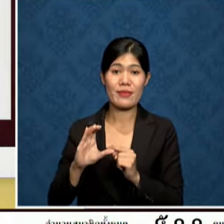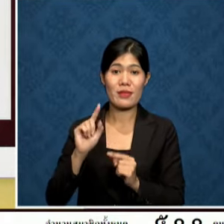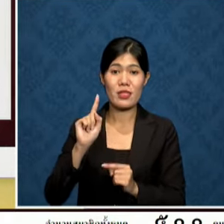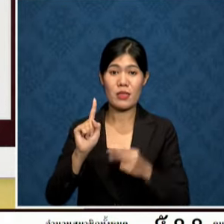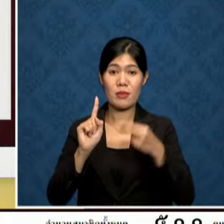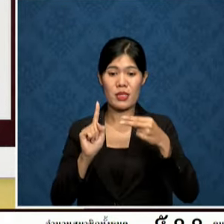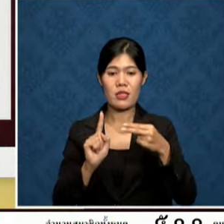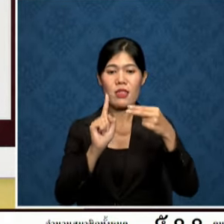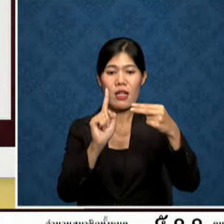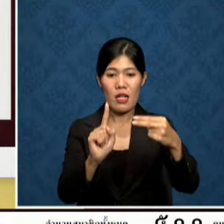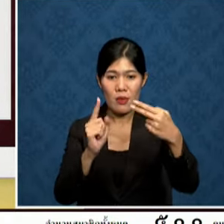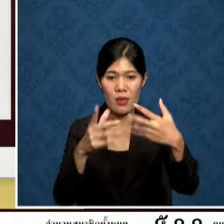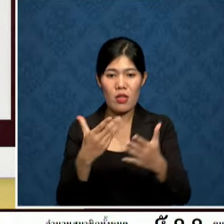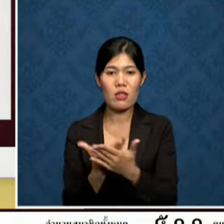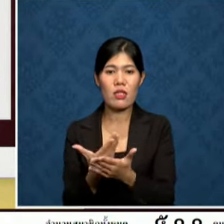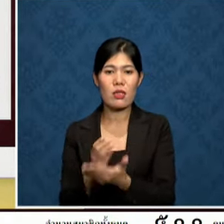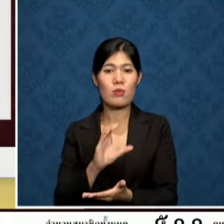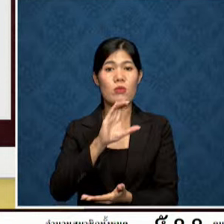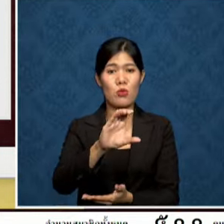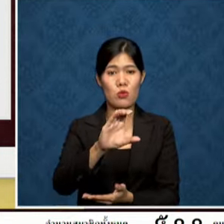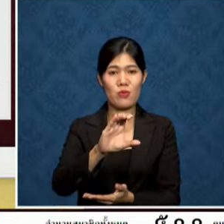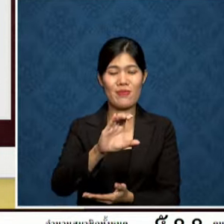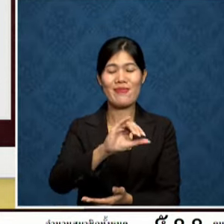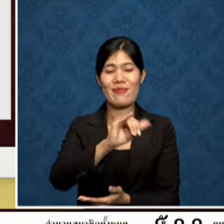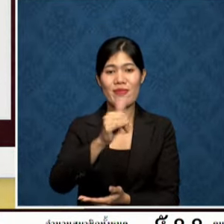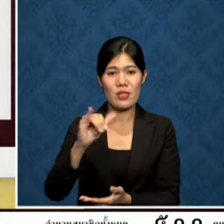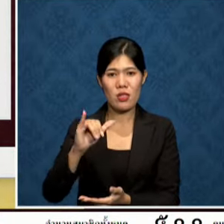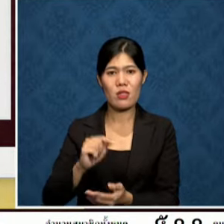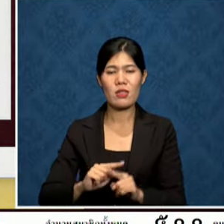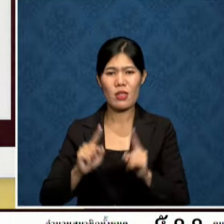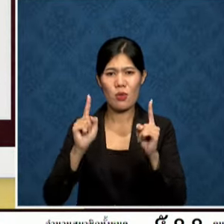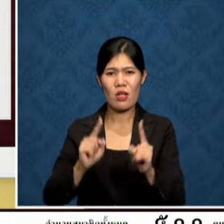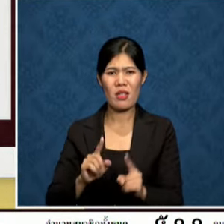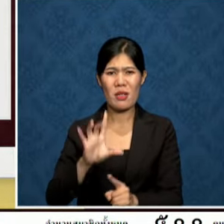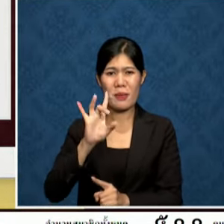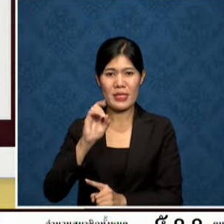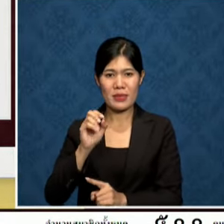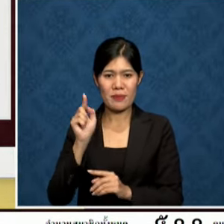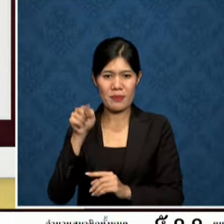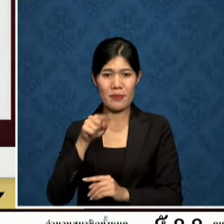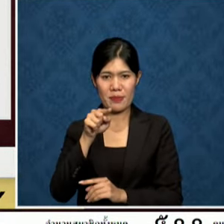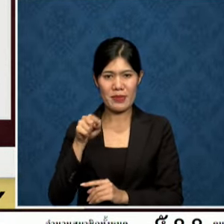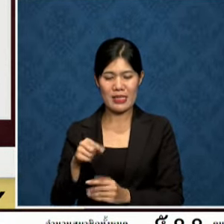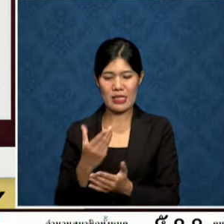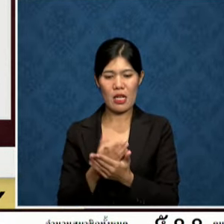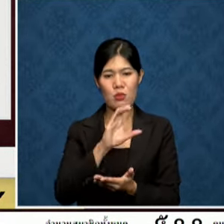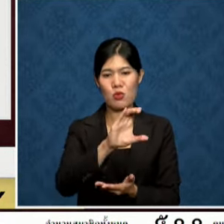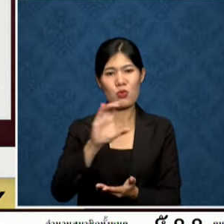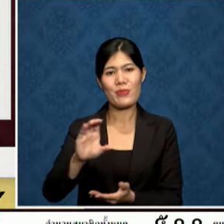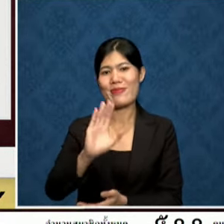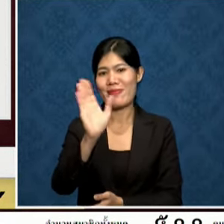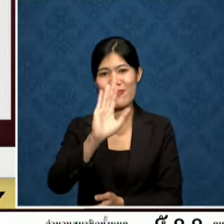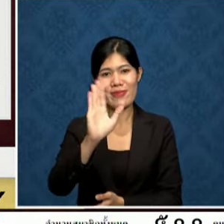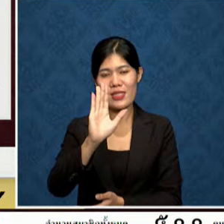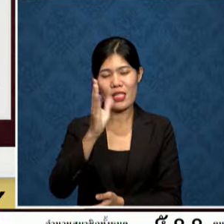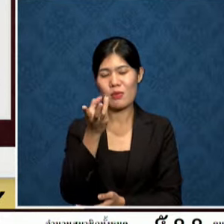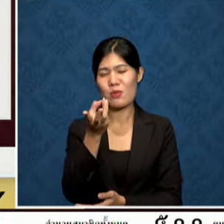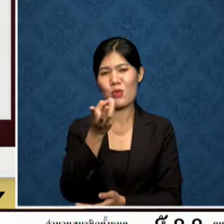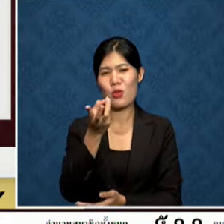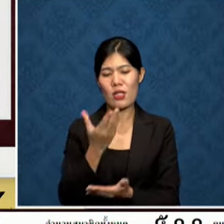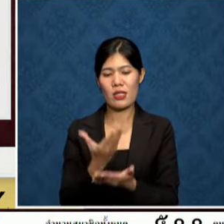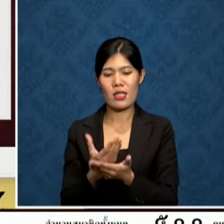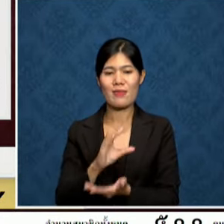10,000บาทแล้วก็อาจจะเอาไปลงทุนก็เป็นไปได้แต่มันไม่ใช่ 80%แน่นอนคะท่านประธานมีส่วนน้อยมากที่นะที่จะ